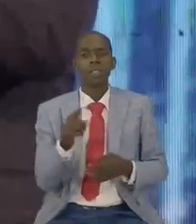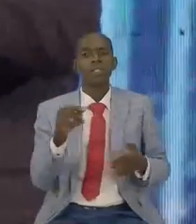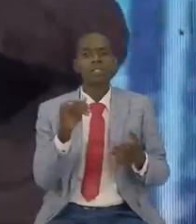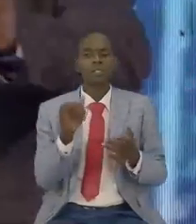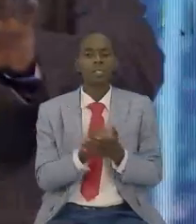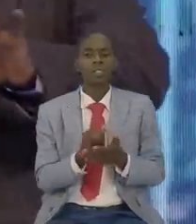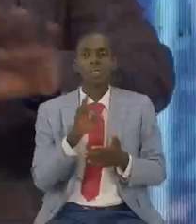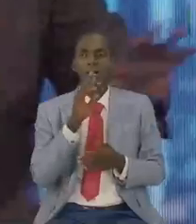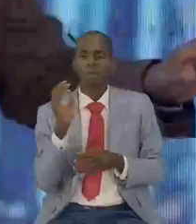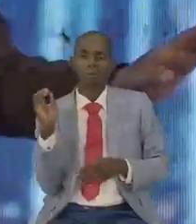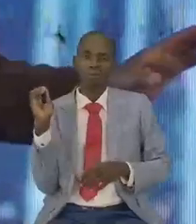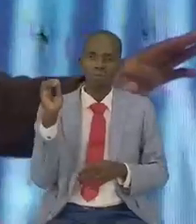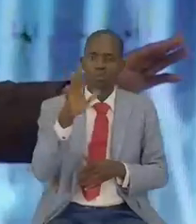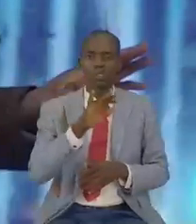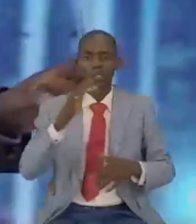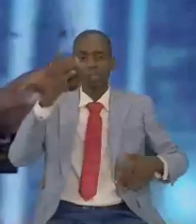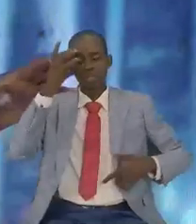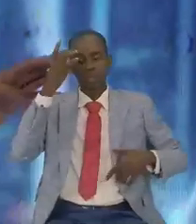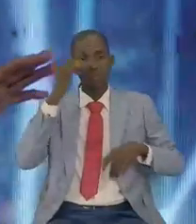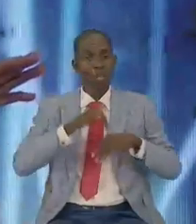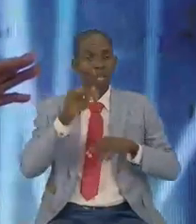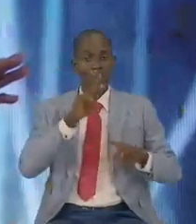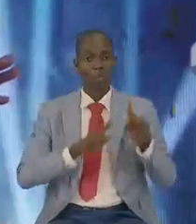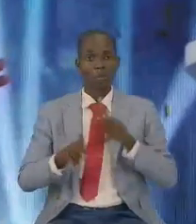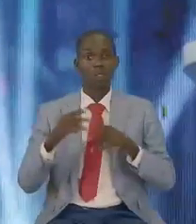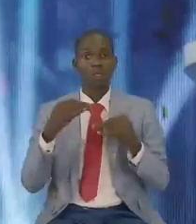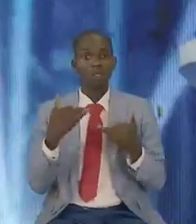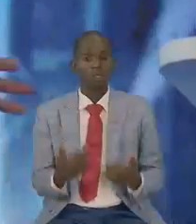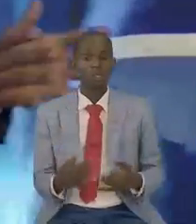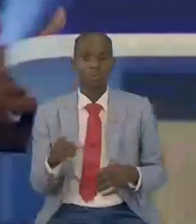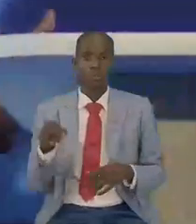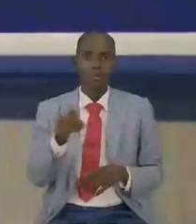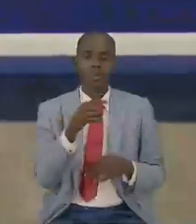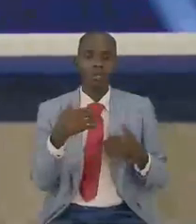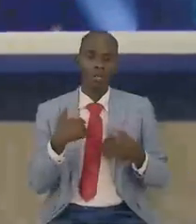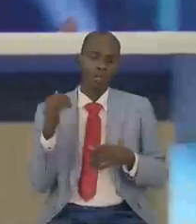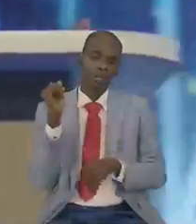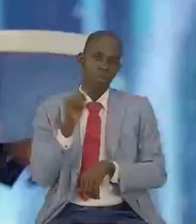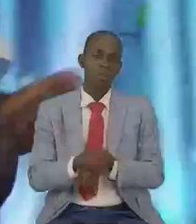as vaincus. Ceux qui lançaient des maladies aux gens, tu les as vaincus.